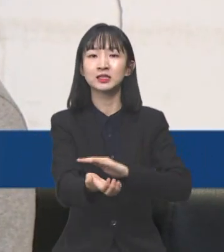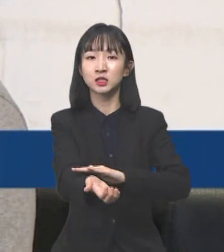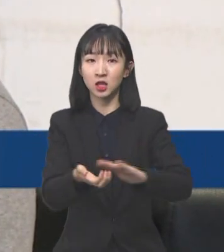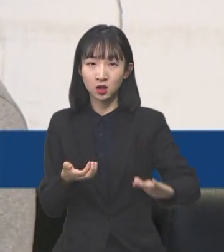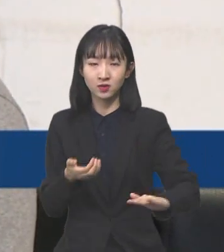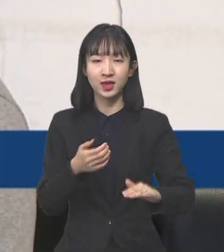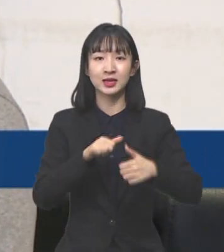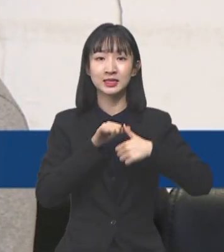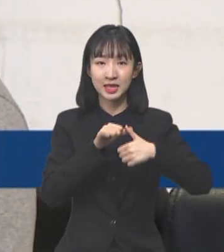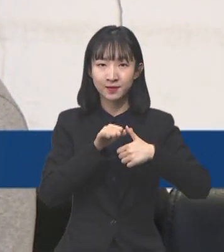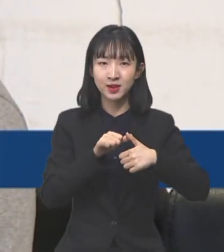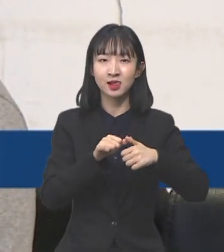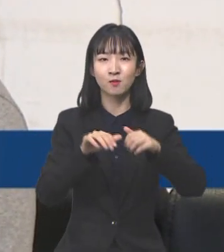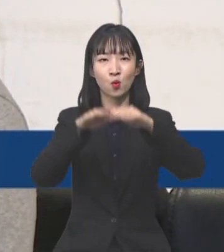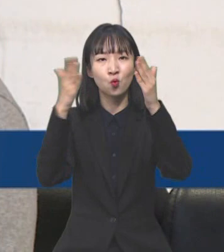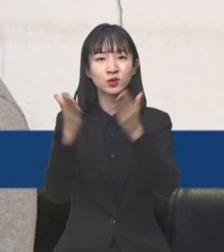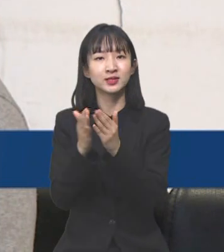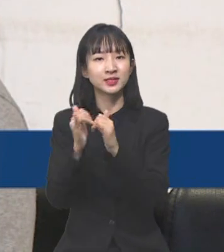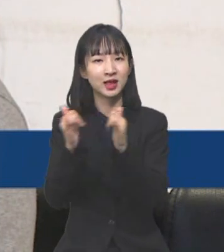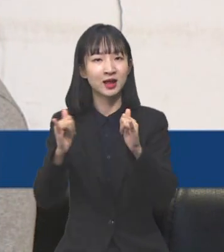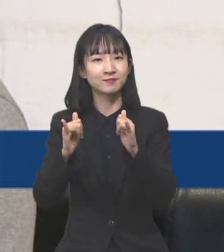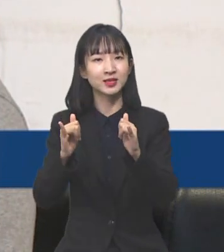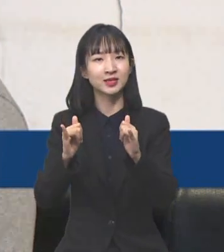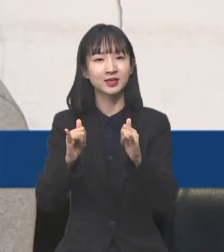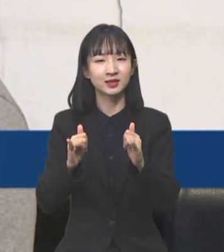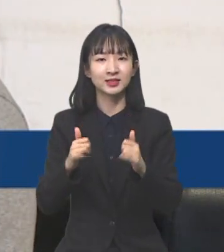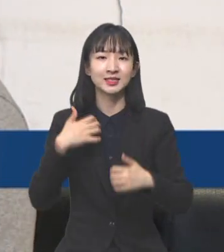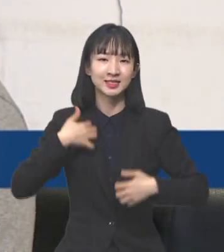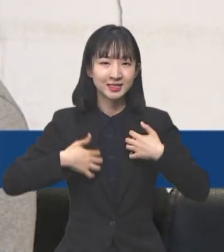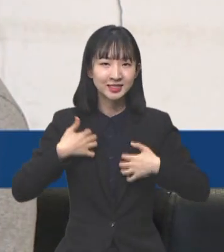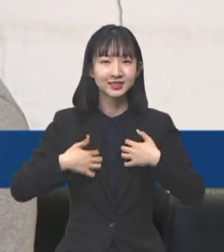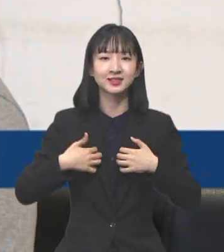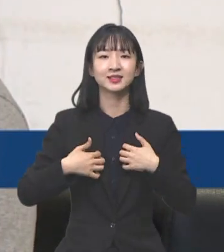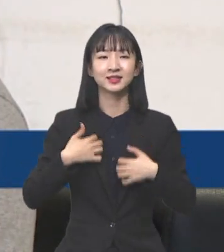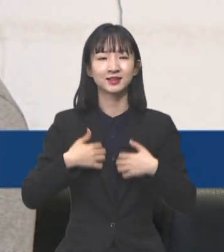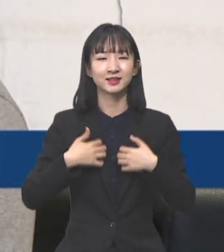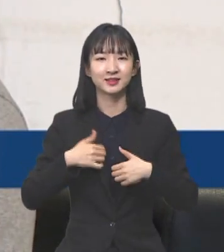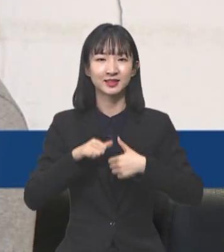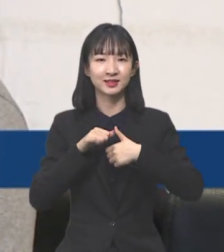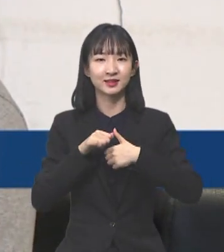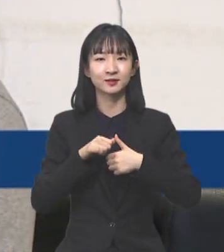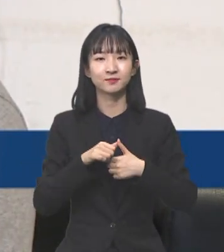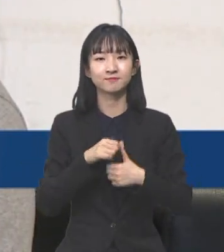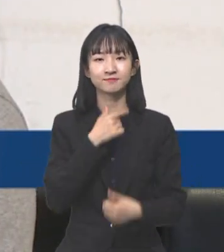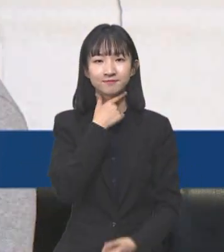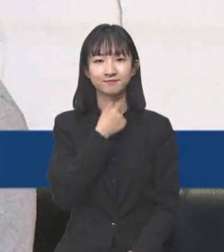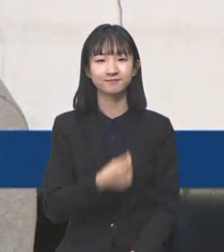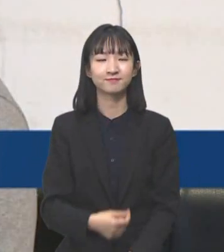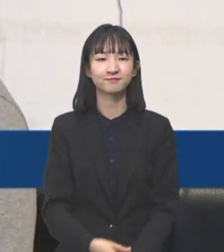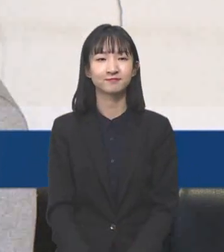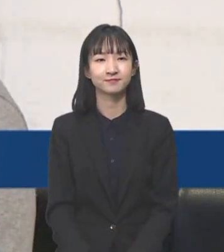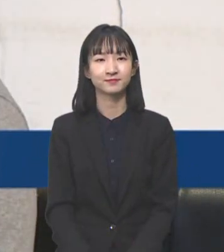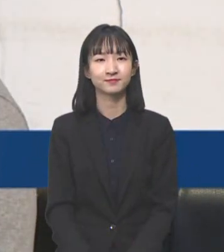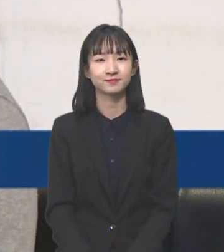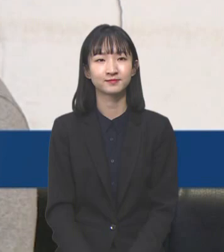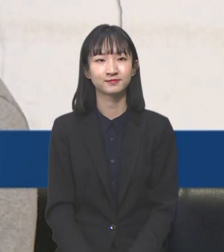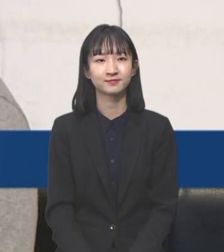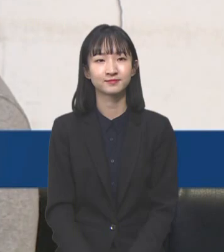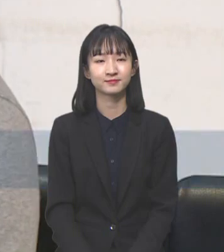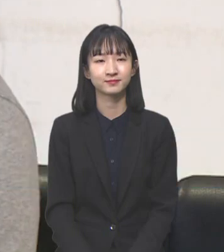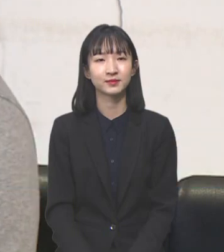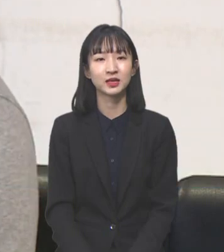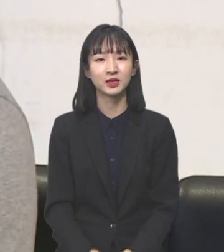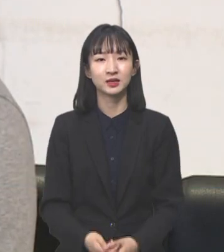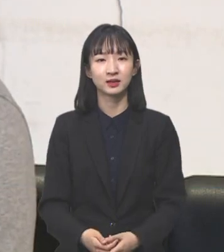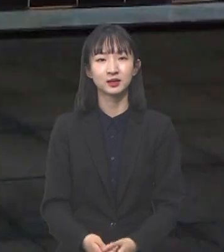2 좀더 대중화 시키는 전공 정도 되시면 하면 그 동시에 하시는 문구도 좀